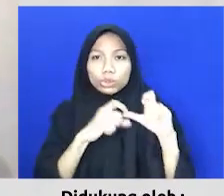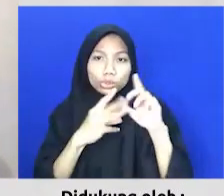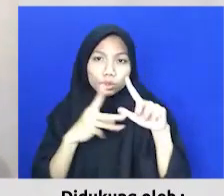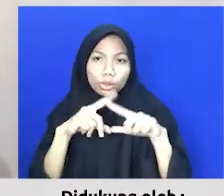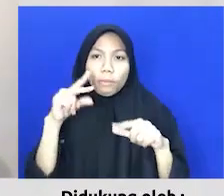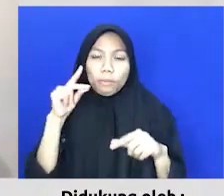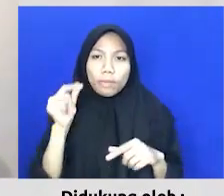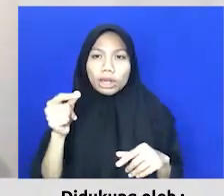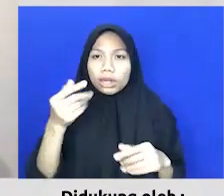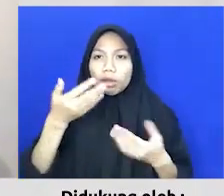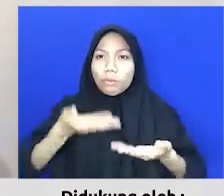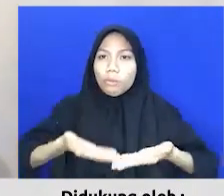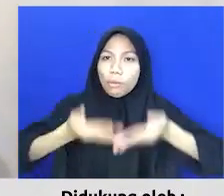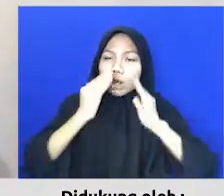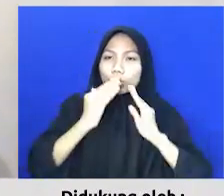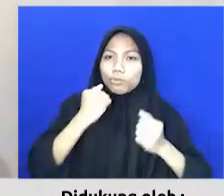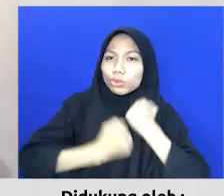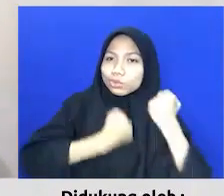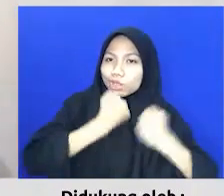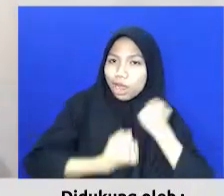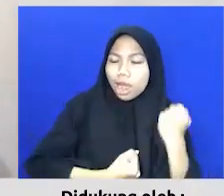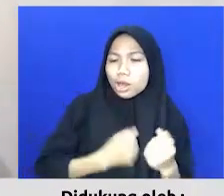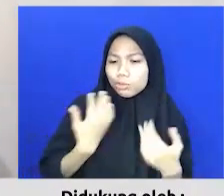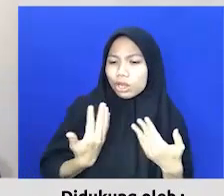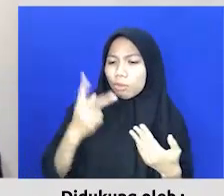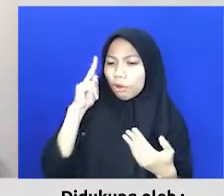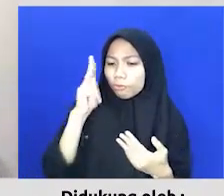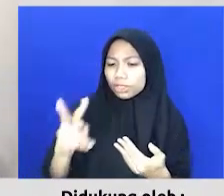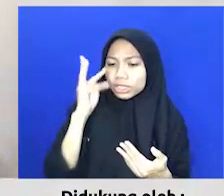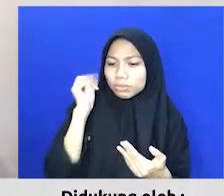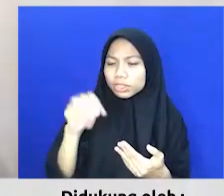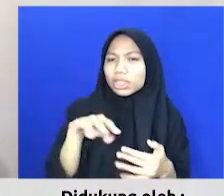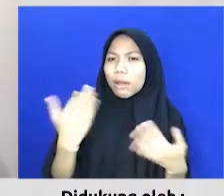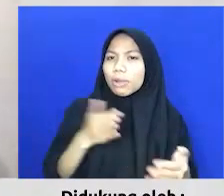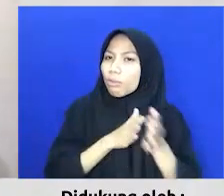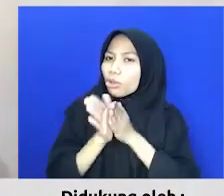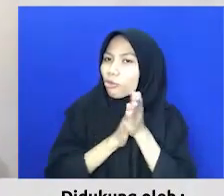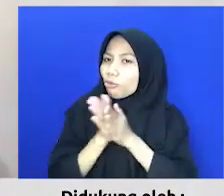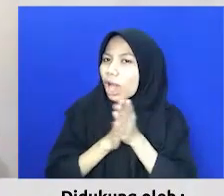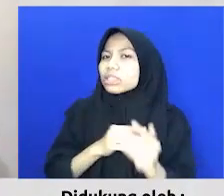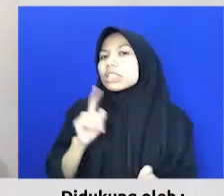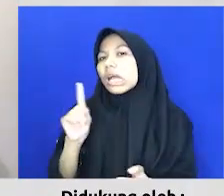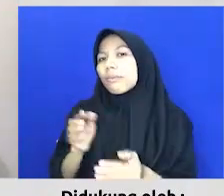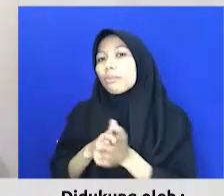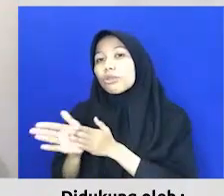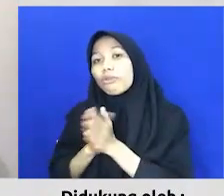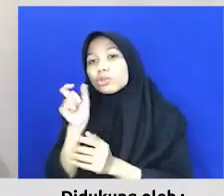dibikin besar, ada kayak rencana yang besar gitu? Itu kenapa kira-kira Pak?